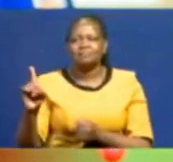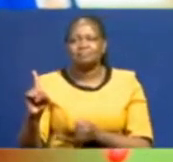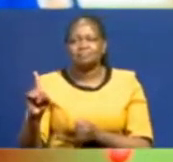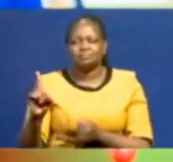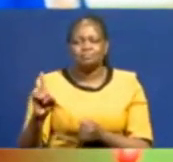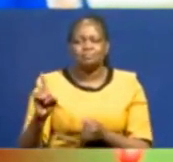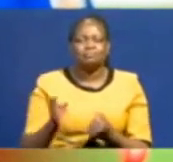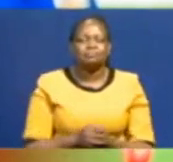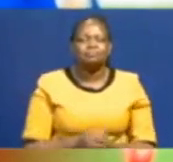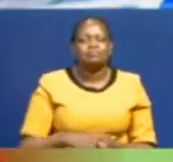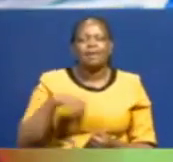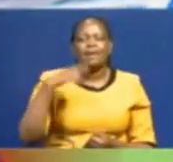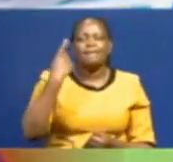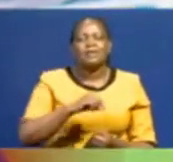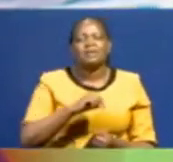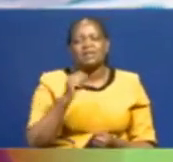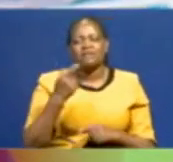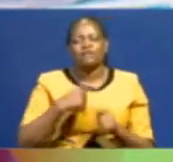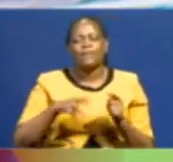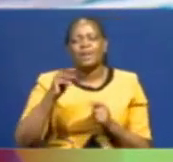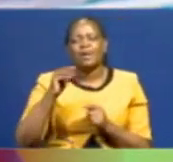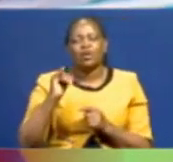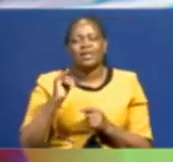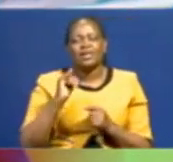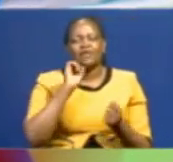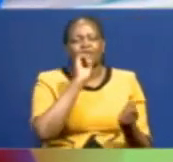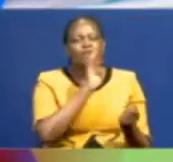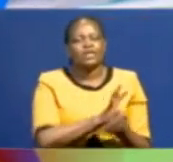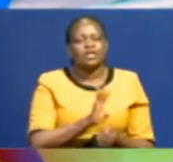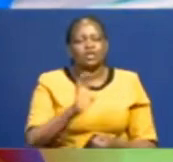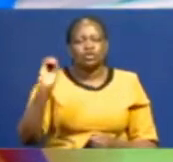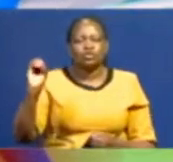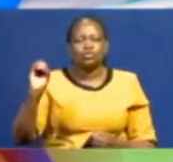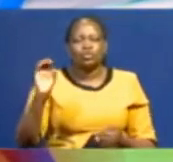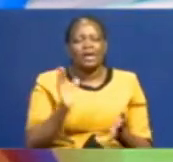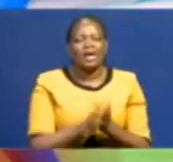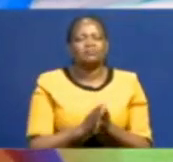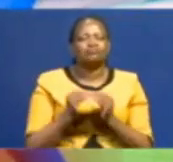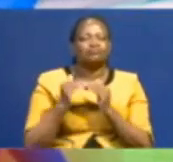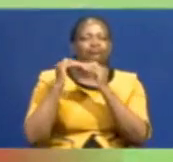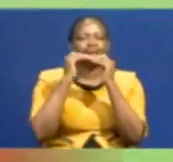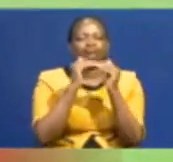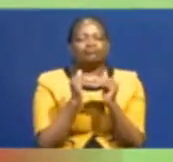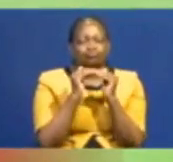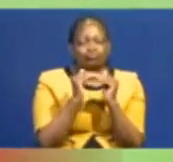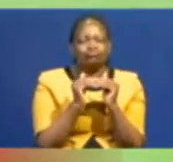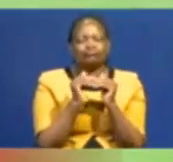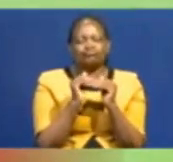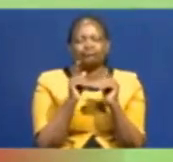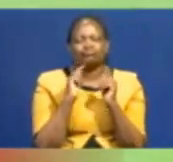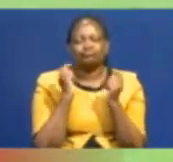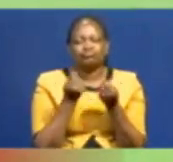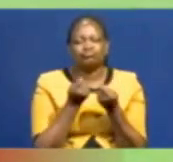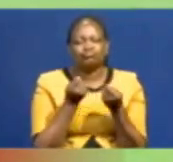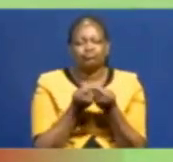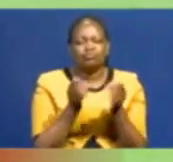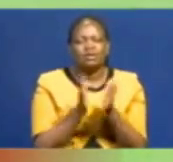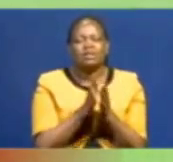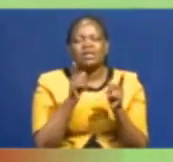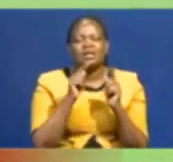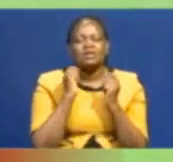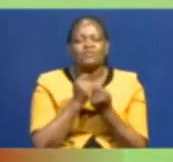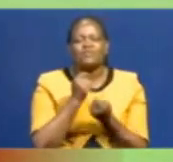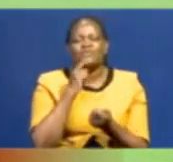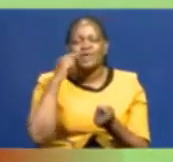kinda Scorpions kutoka malawi mabao 14 Kwa nunge na ikat tooka sare tasa na Lakers timu ya wanaume western Jaguar